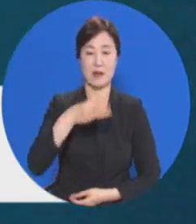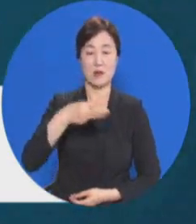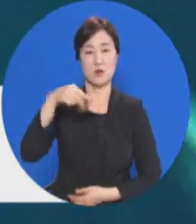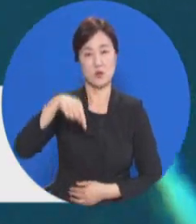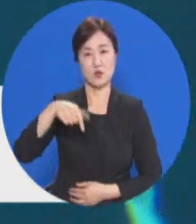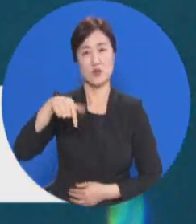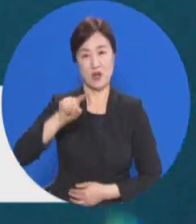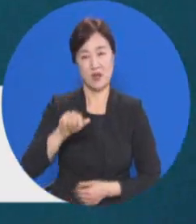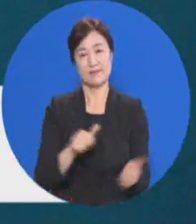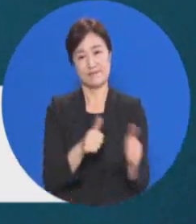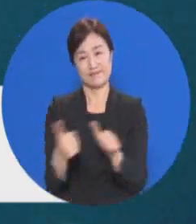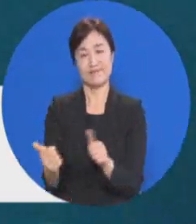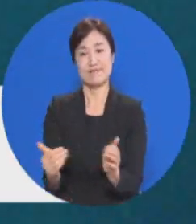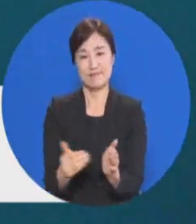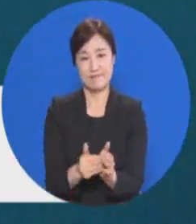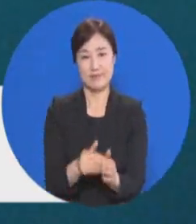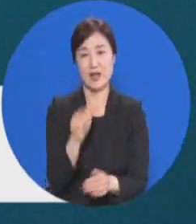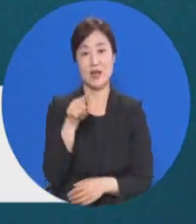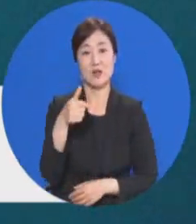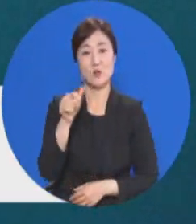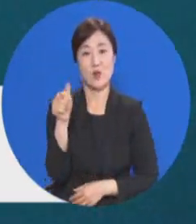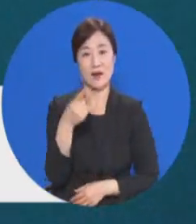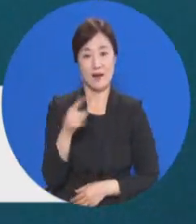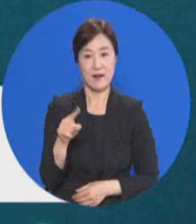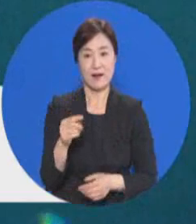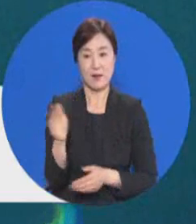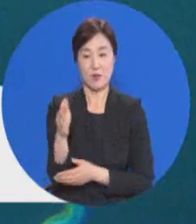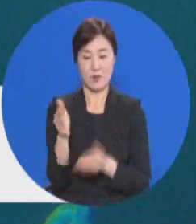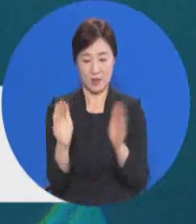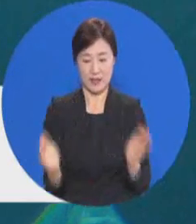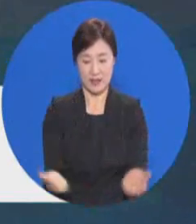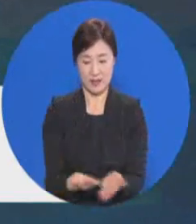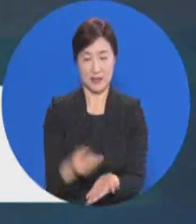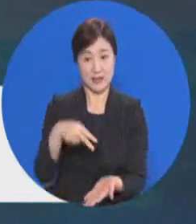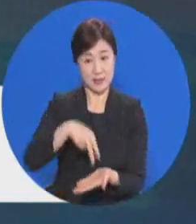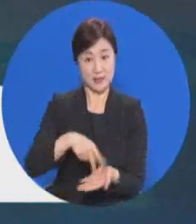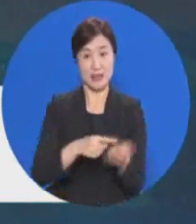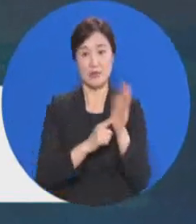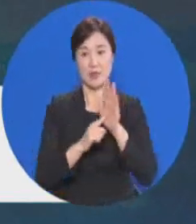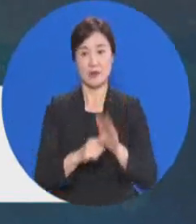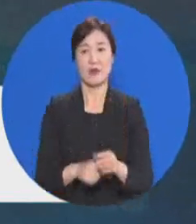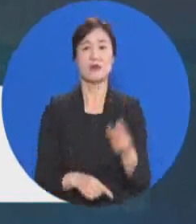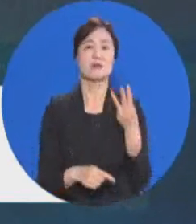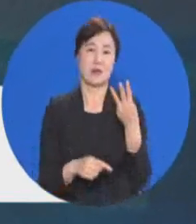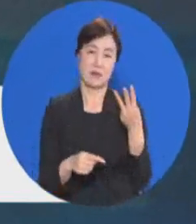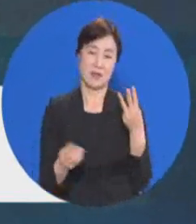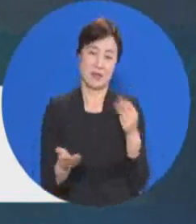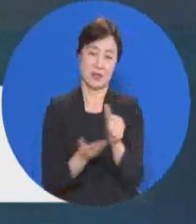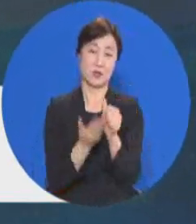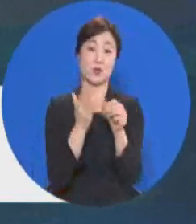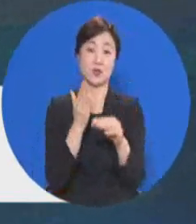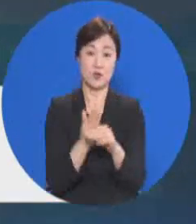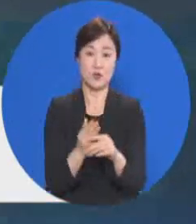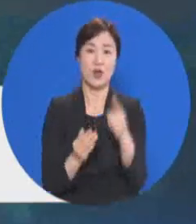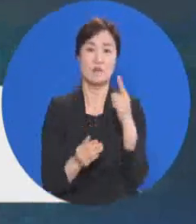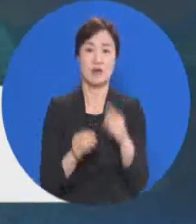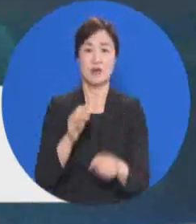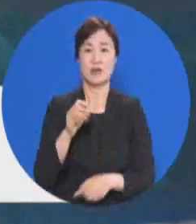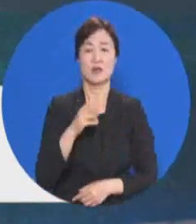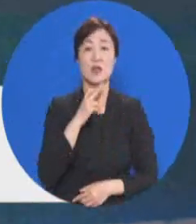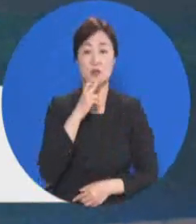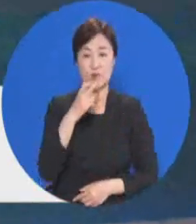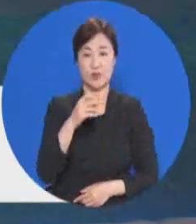폐사했습니다. 한화 아쿠아플래닛은 지난 20일 수조에서 관리하던 벨루가 3마리 중 1마리인 12살 루이가 폐사함에